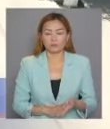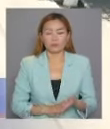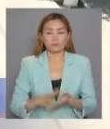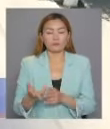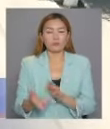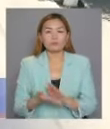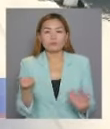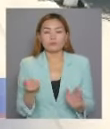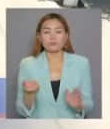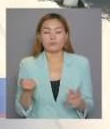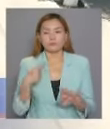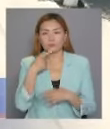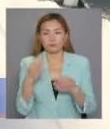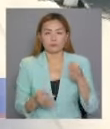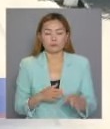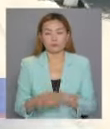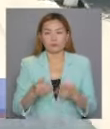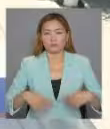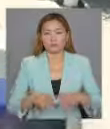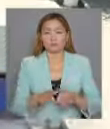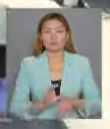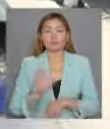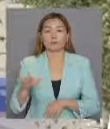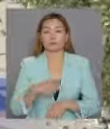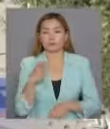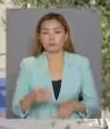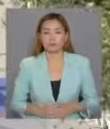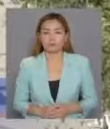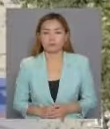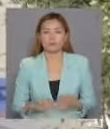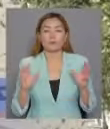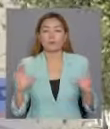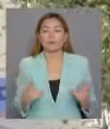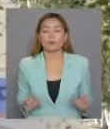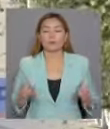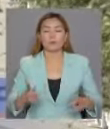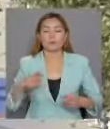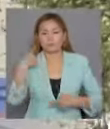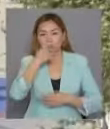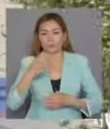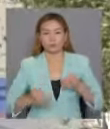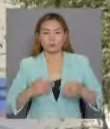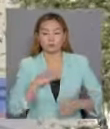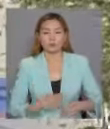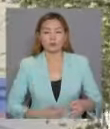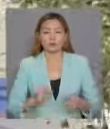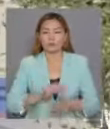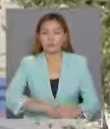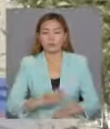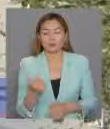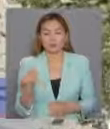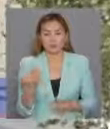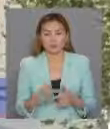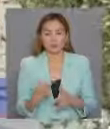өндіріп алу үшін жеке сот орындаушыларға жіберілетін болады. Заңнамаға сәйкес жеке сот орындаушылар банктік шоттар